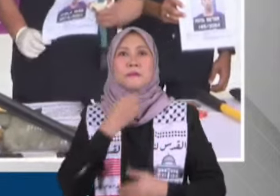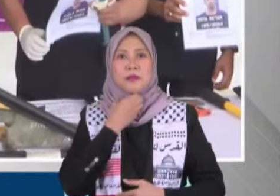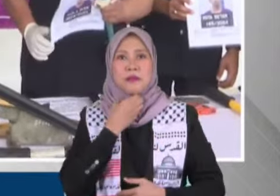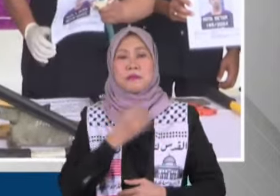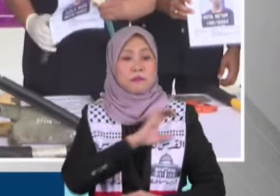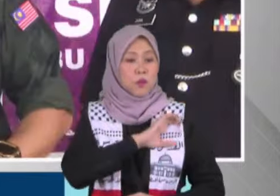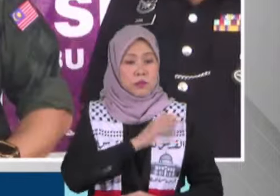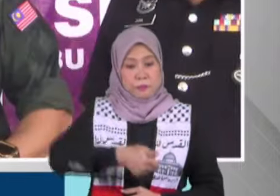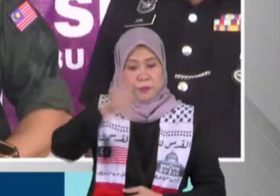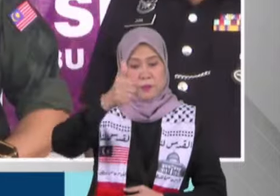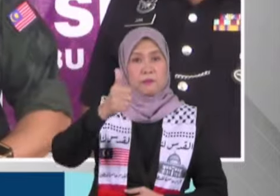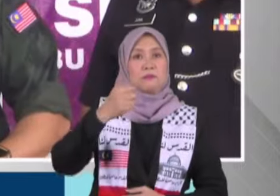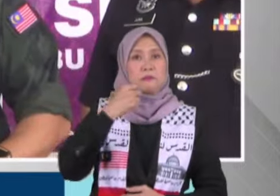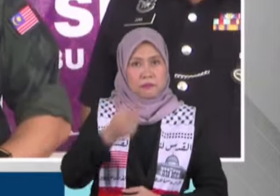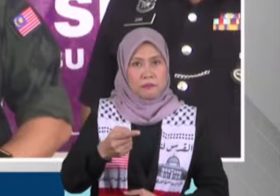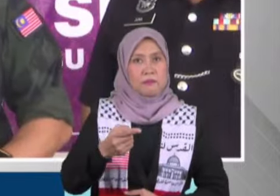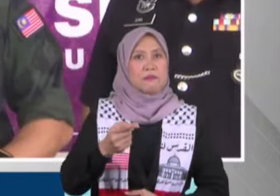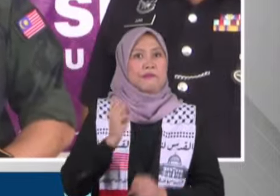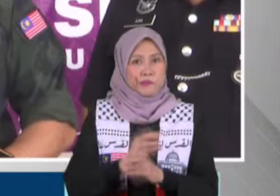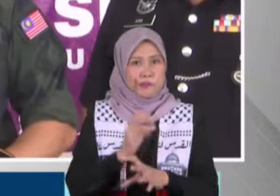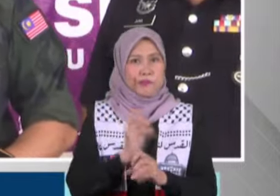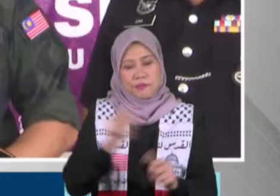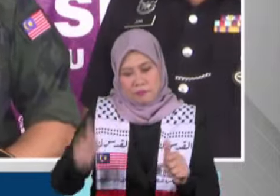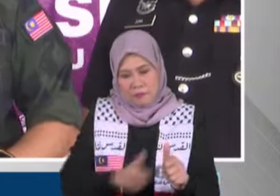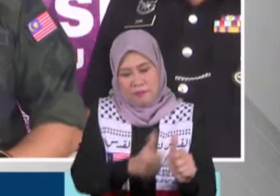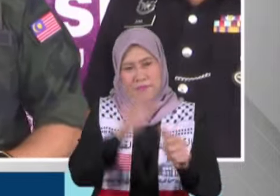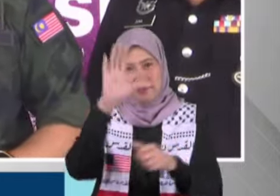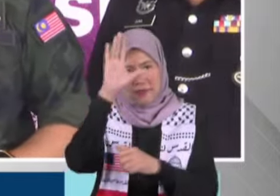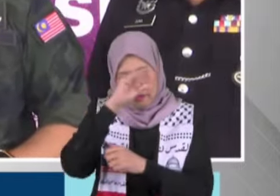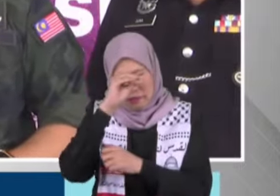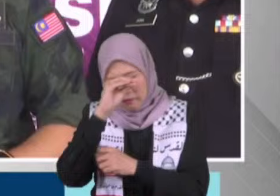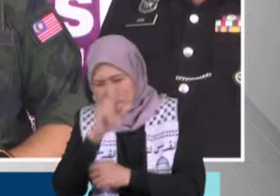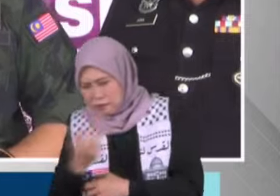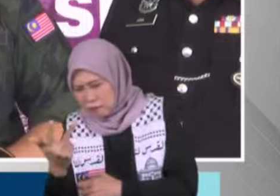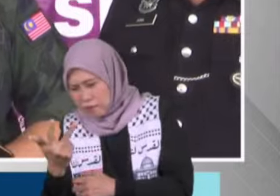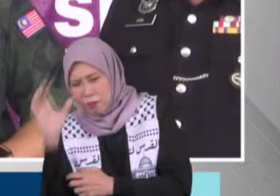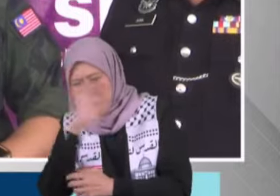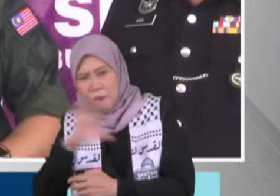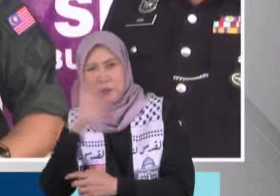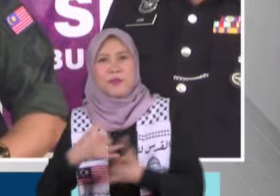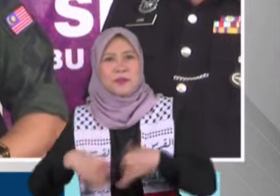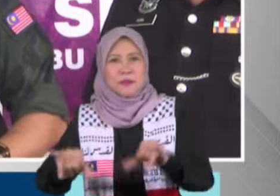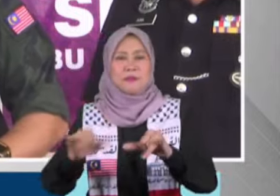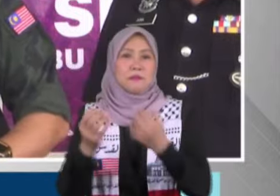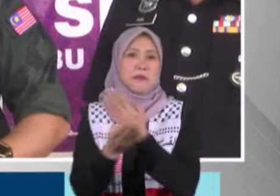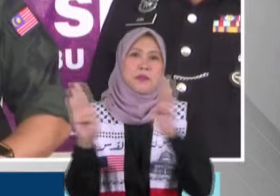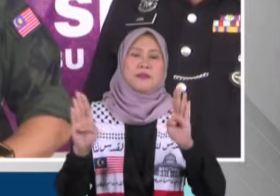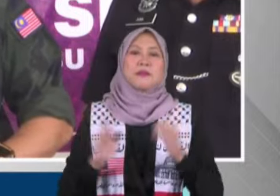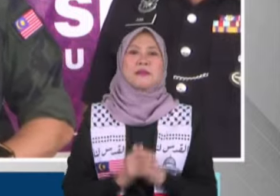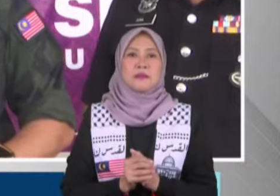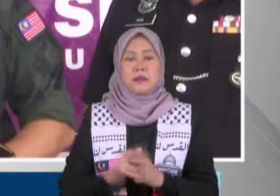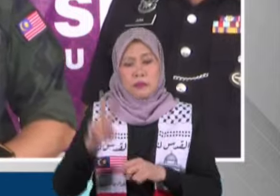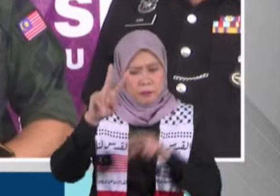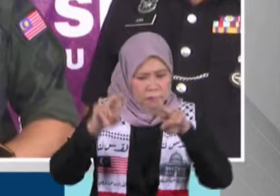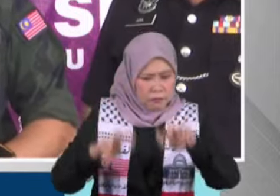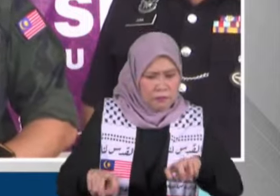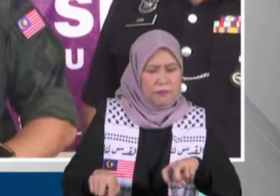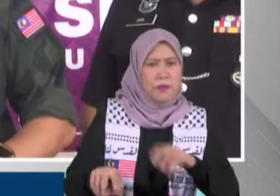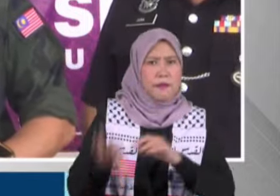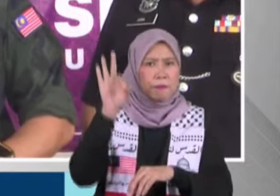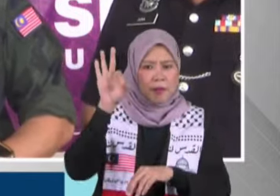Perak berkata usaha turut dipertingkat memburu 3 lagi suspek yang masih bebas. Hasil pemeriksaan ke atas suspek turut menemukan